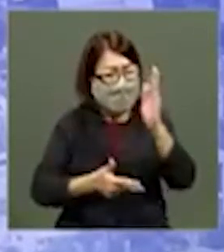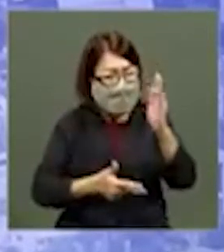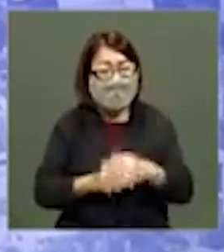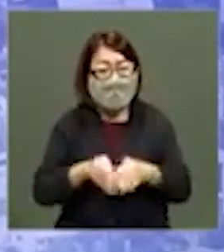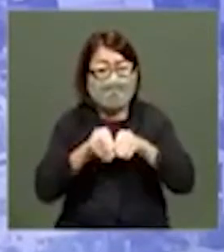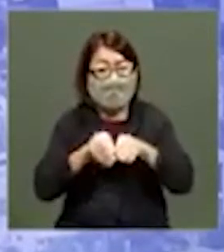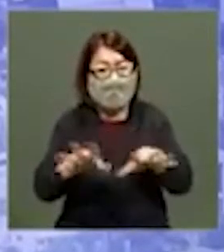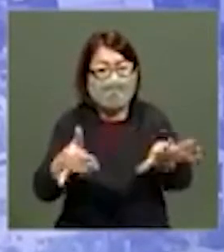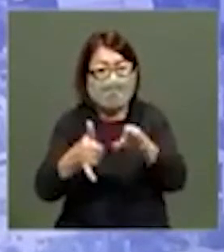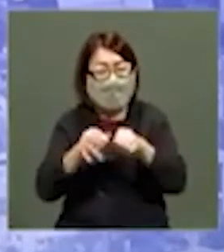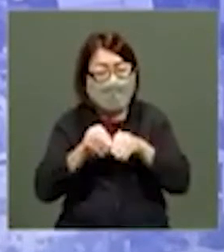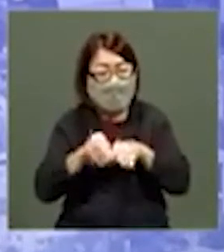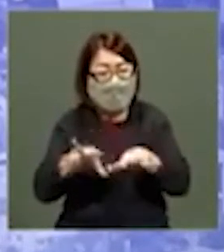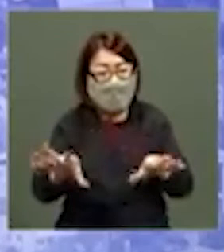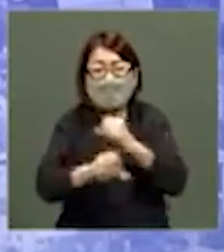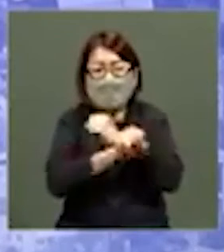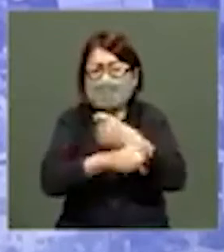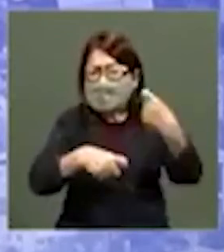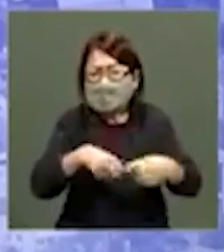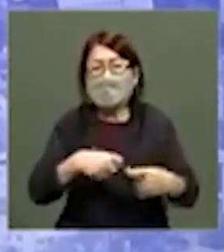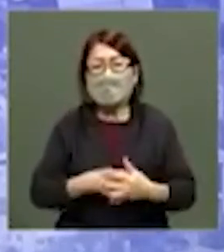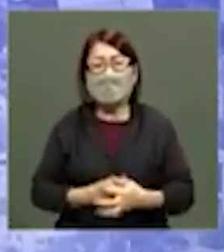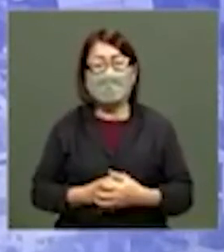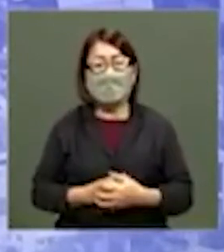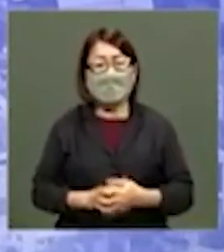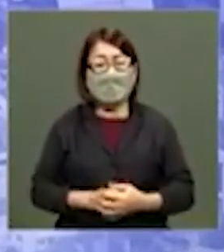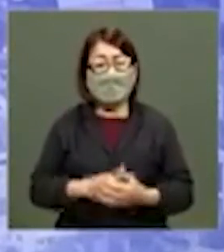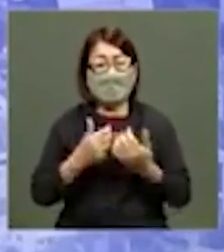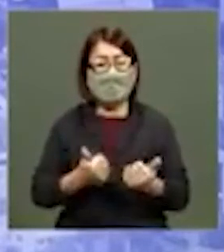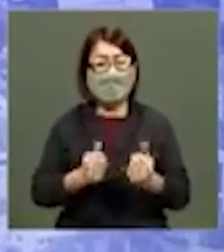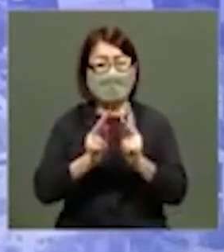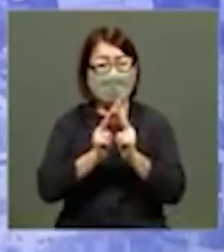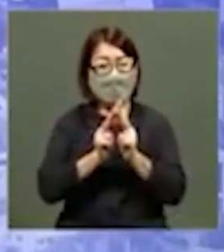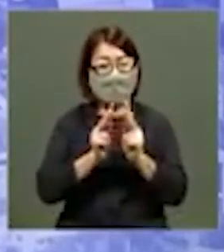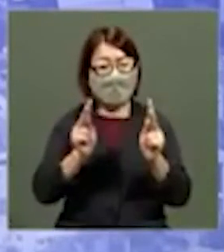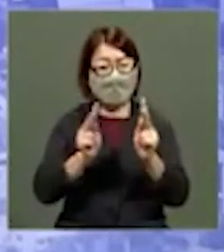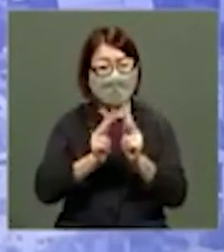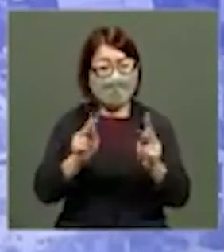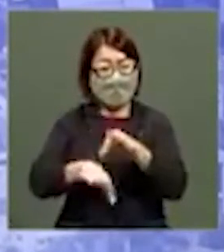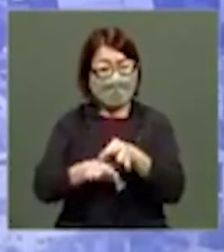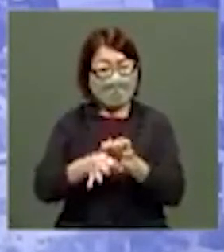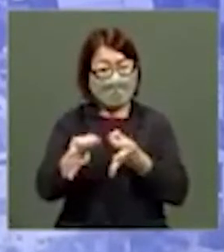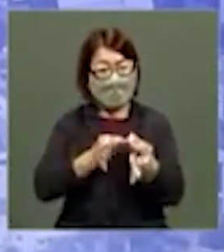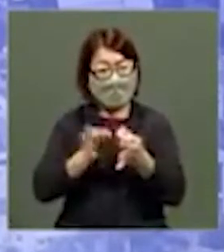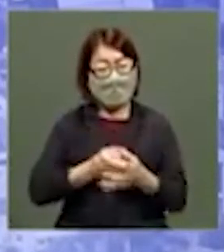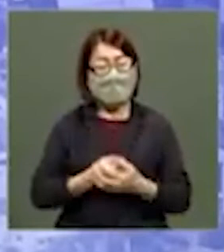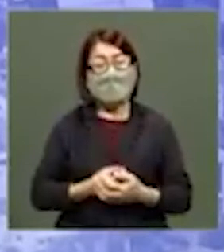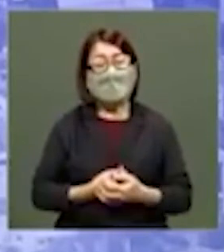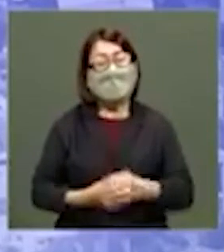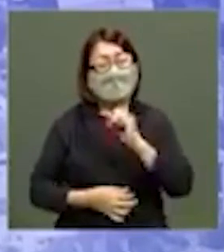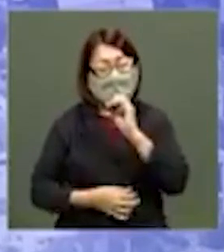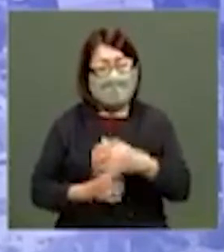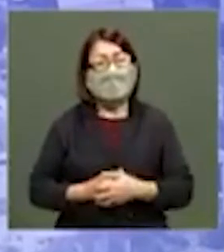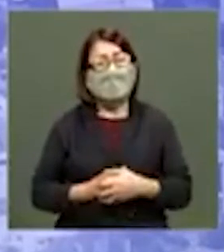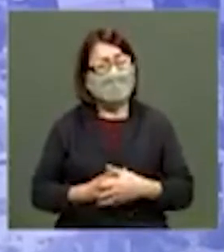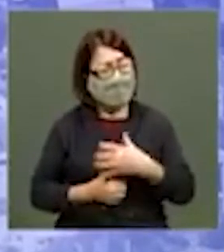ากนะครับสิ่งที่ทางคณะกรรมการ ที่ปรึกษานะครับก็บอกว่าจะต้องเ